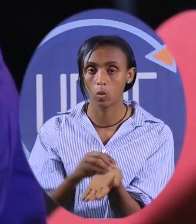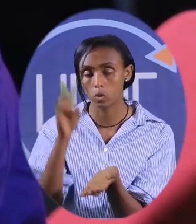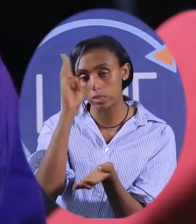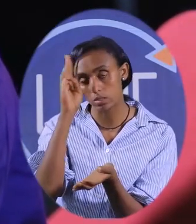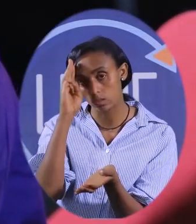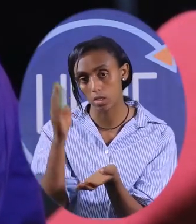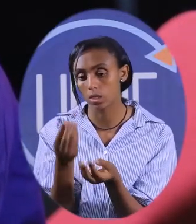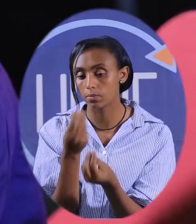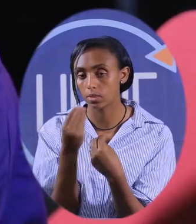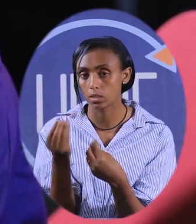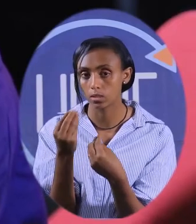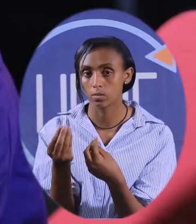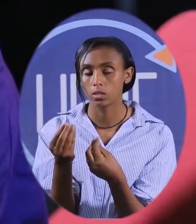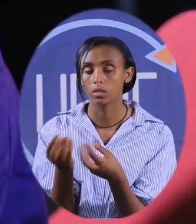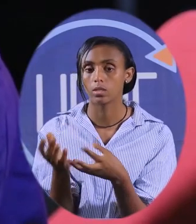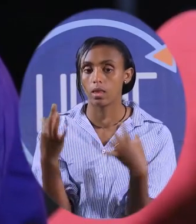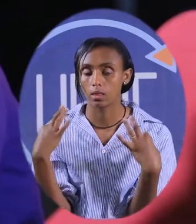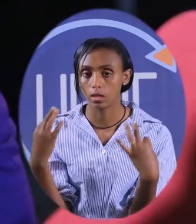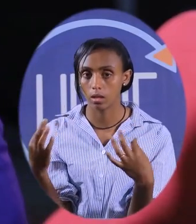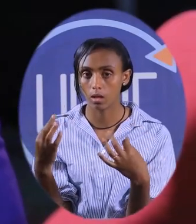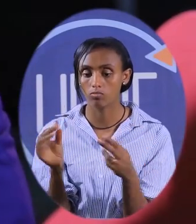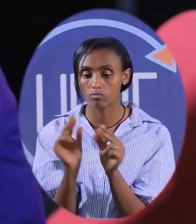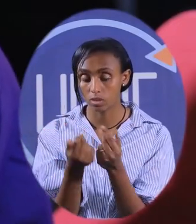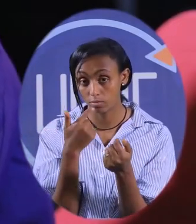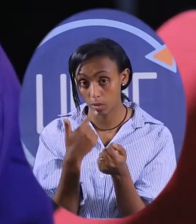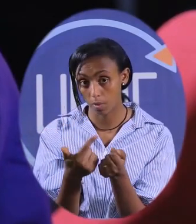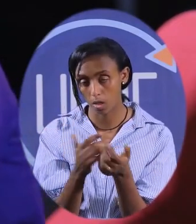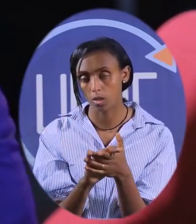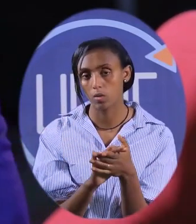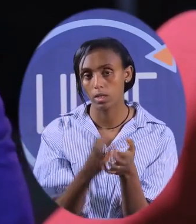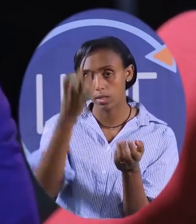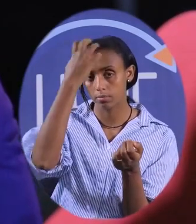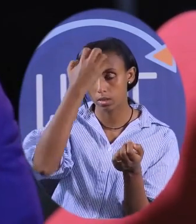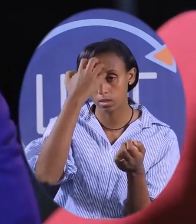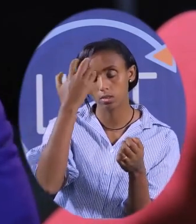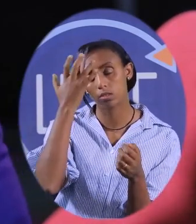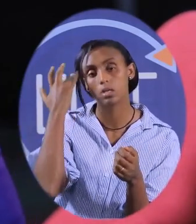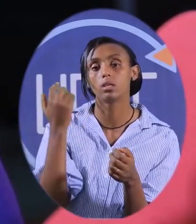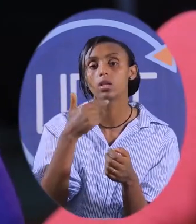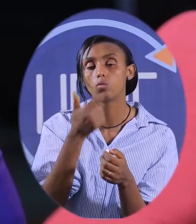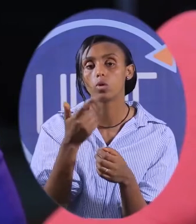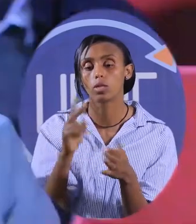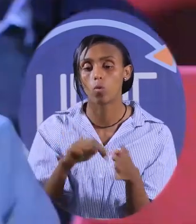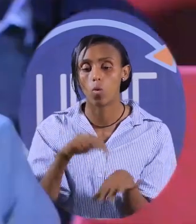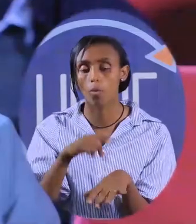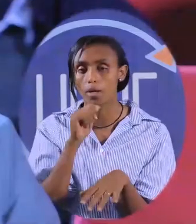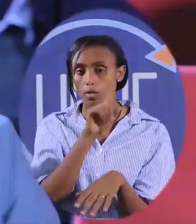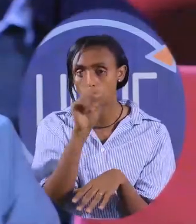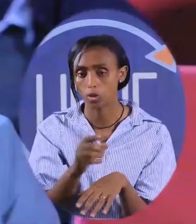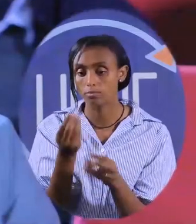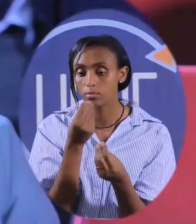ይሄ የምግብ ኤክስቴንሽን የጤና ኤክስቴንሽን ይባላል ለመንግስት ፍጆታ ተብሎ የተቋቋመ አይደለም ወይ?